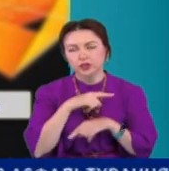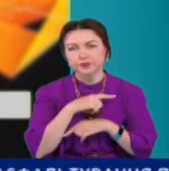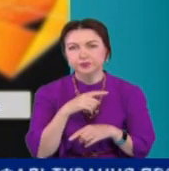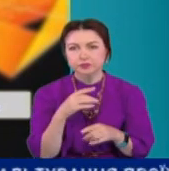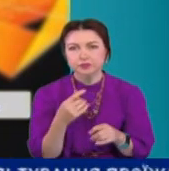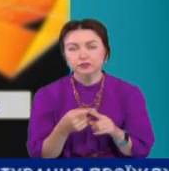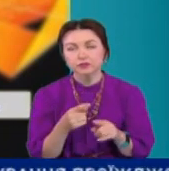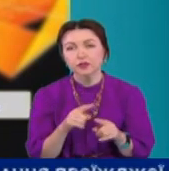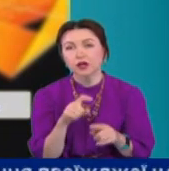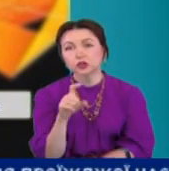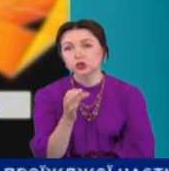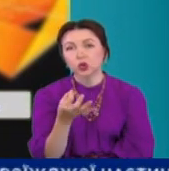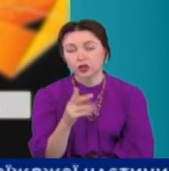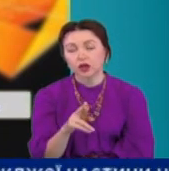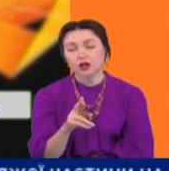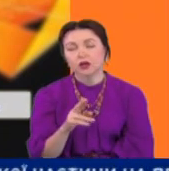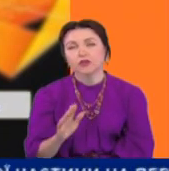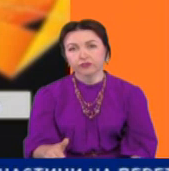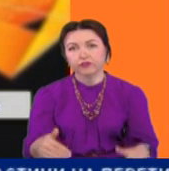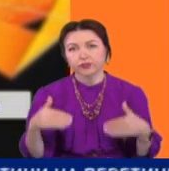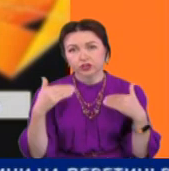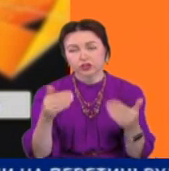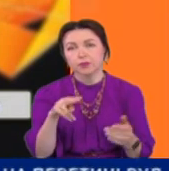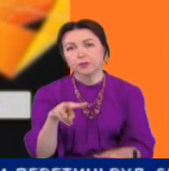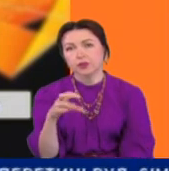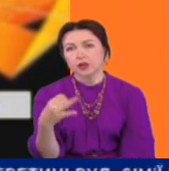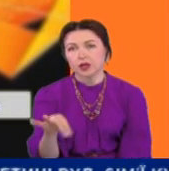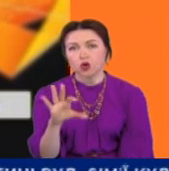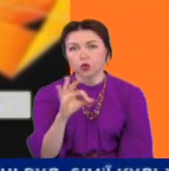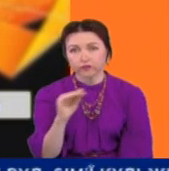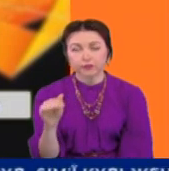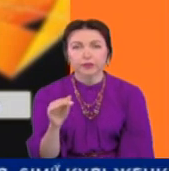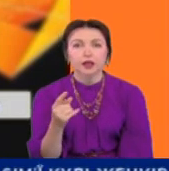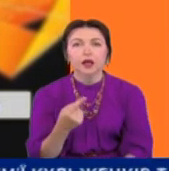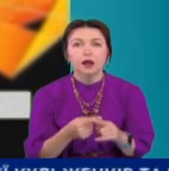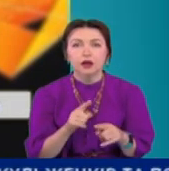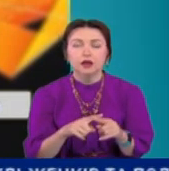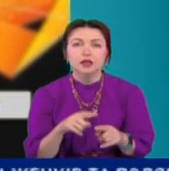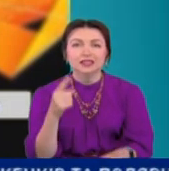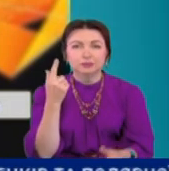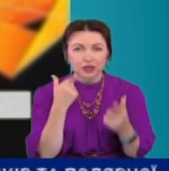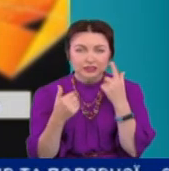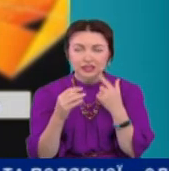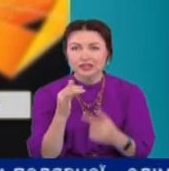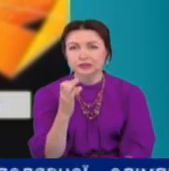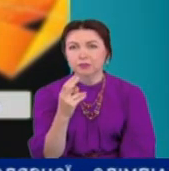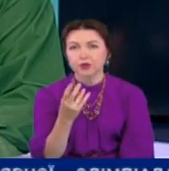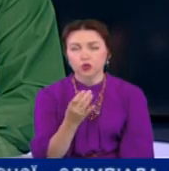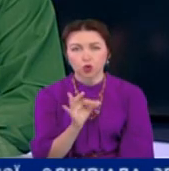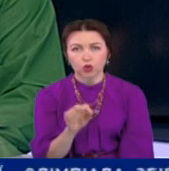Європи. На цій стадії луганчани зіграють з іспанським «Еспаньолом». Матчі відбудуться 22 та 29